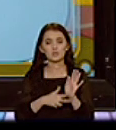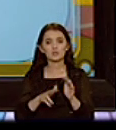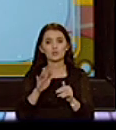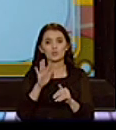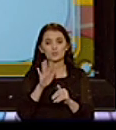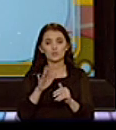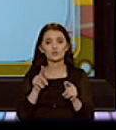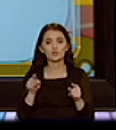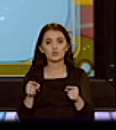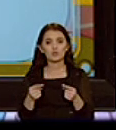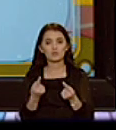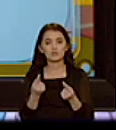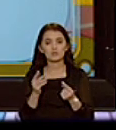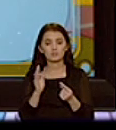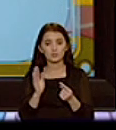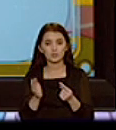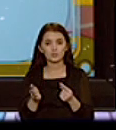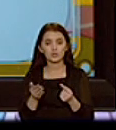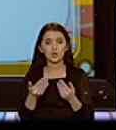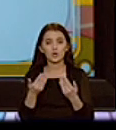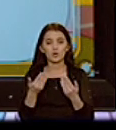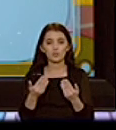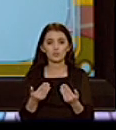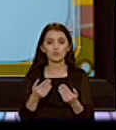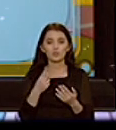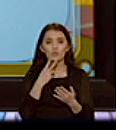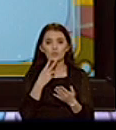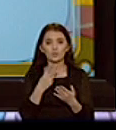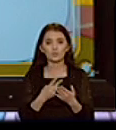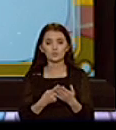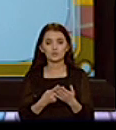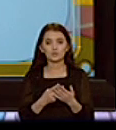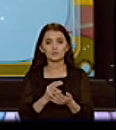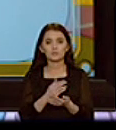3485 hosil bo'ladi. Bu esa quyidagi